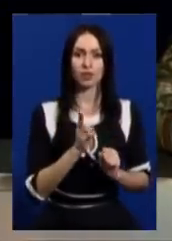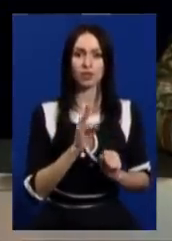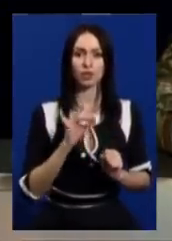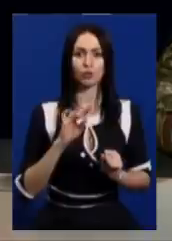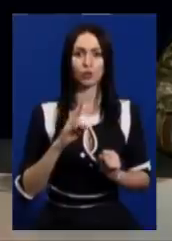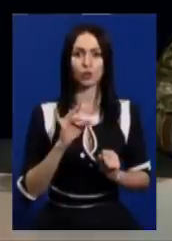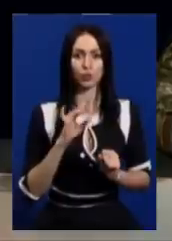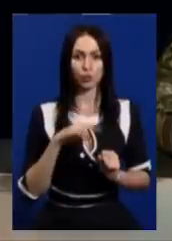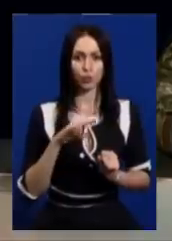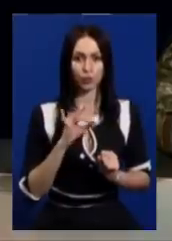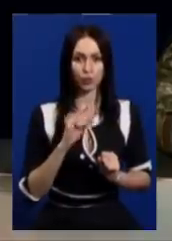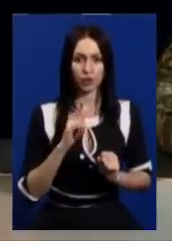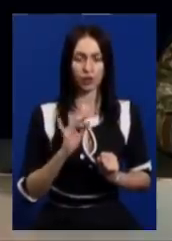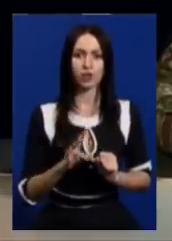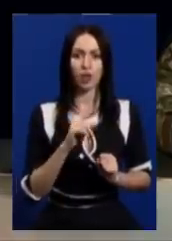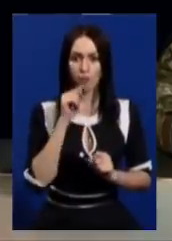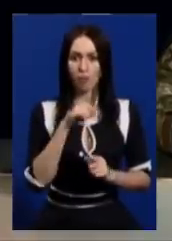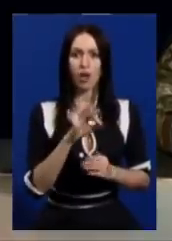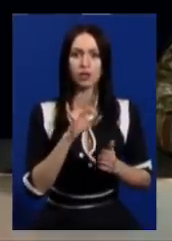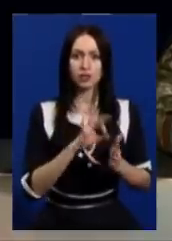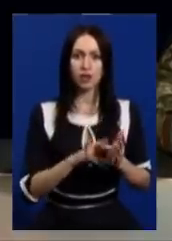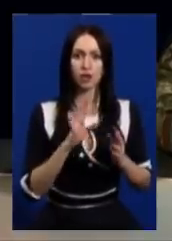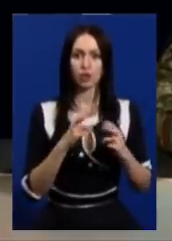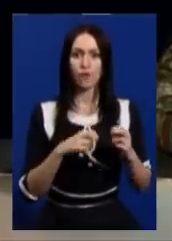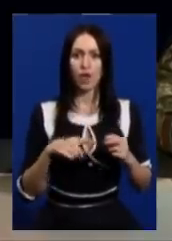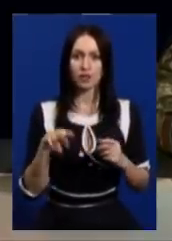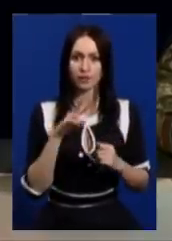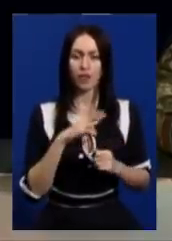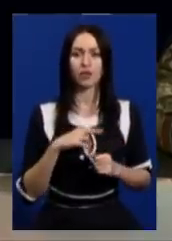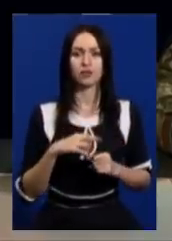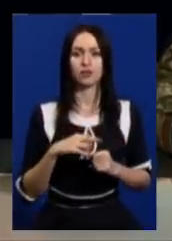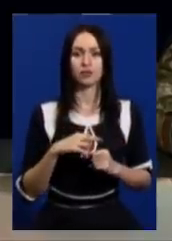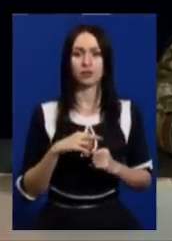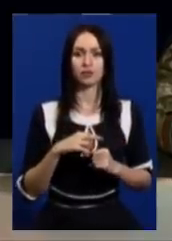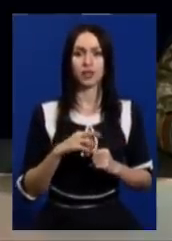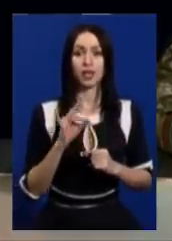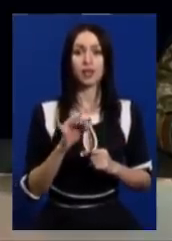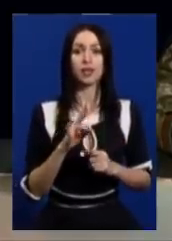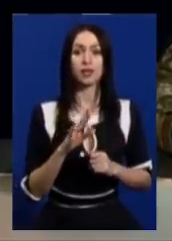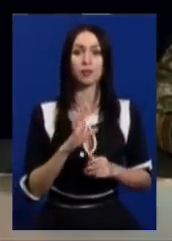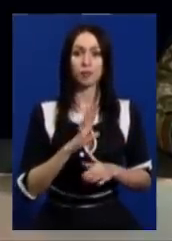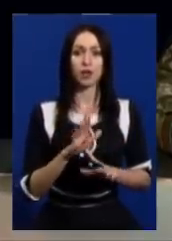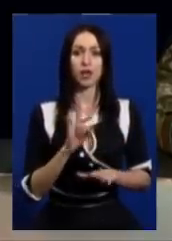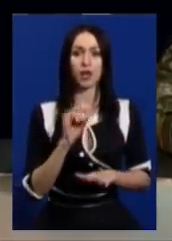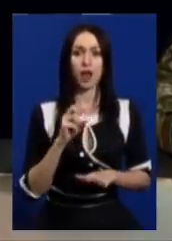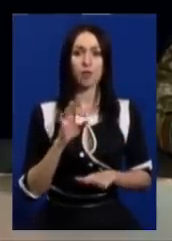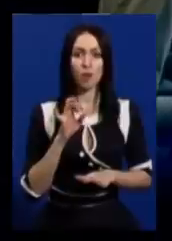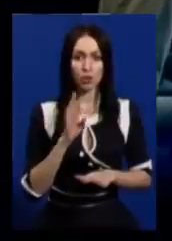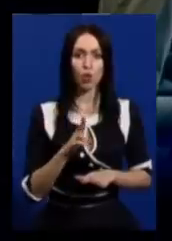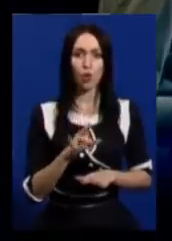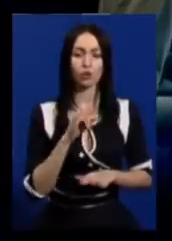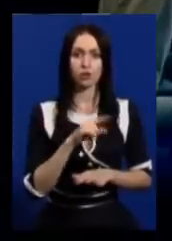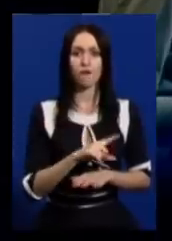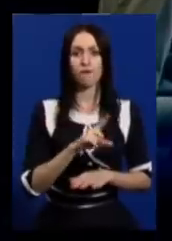Югіним. Попали сразу в розвідроту і знаходились в Краматорську, да, і оттуда виїжджали